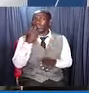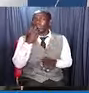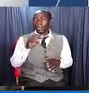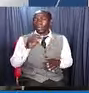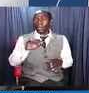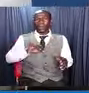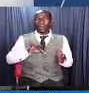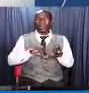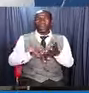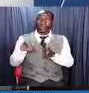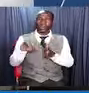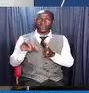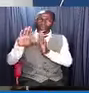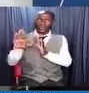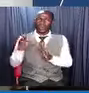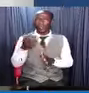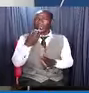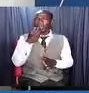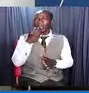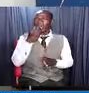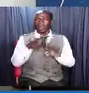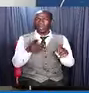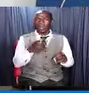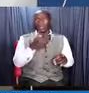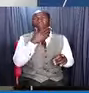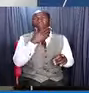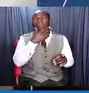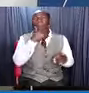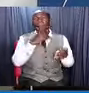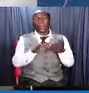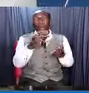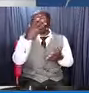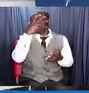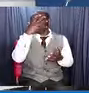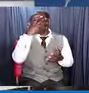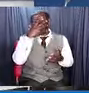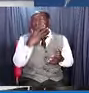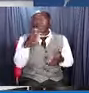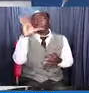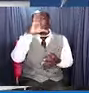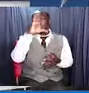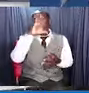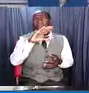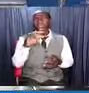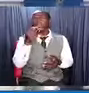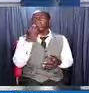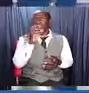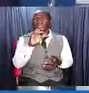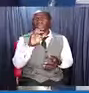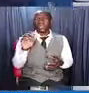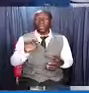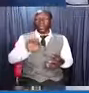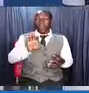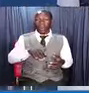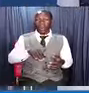kula lakini si wewe mwanaume. It's for her to stop eating and not. Mwanaume ukasirika ndani ya as a man you be angry in the house and you don't even eat. Mke ndiye